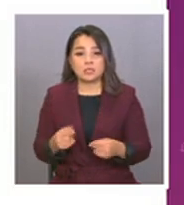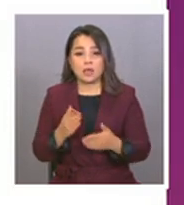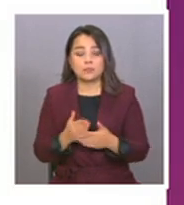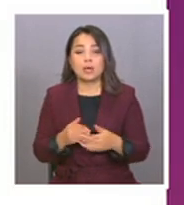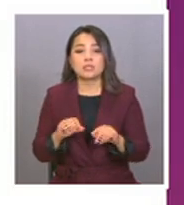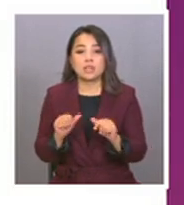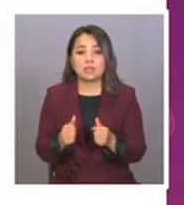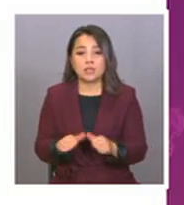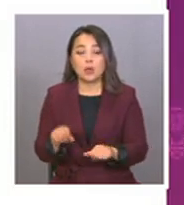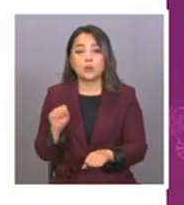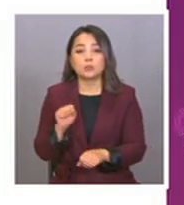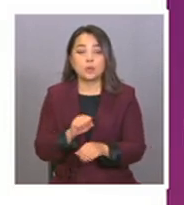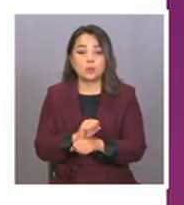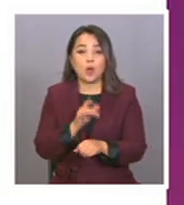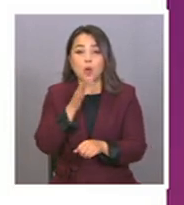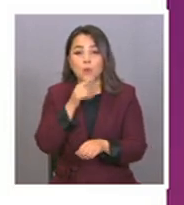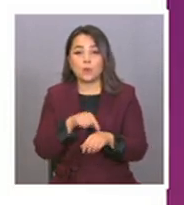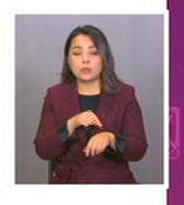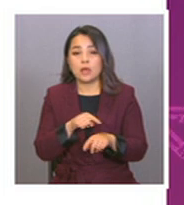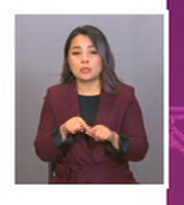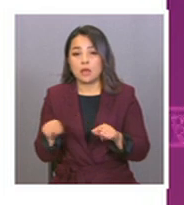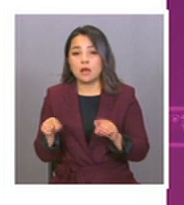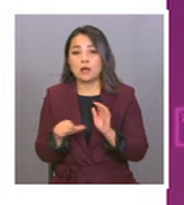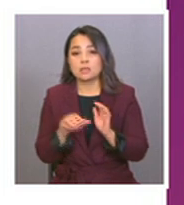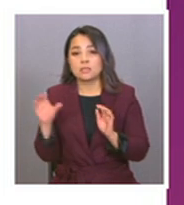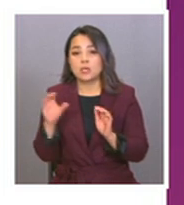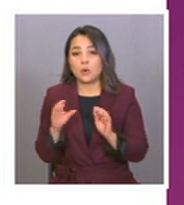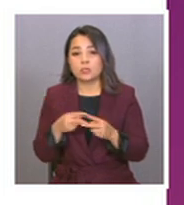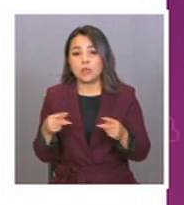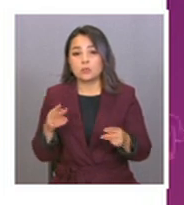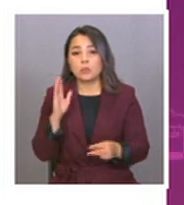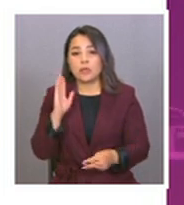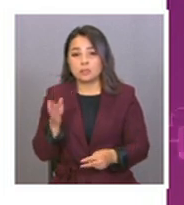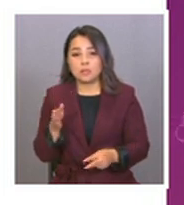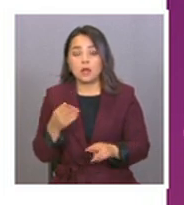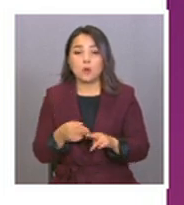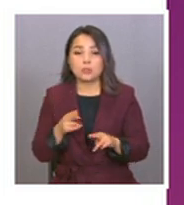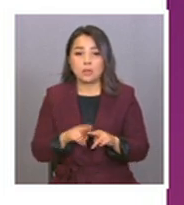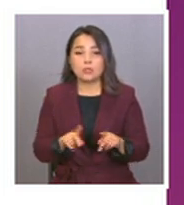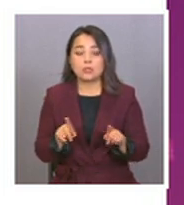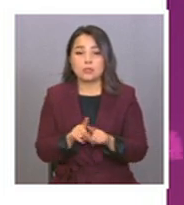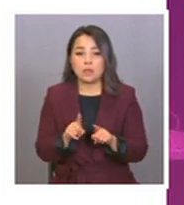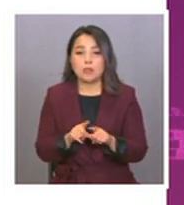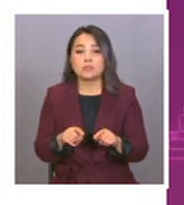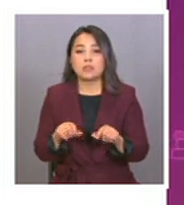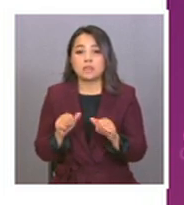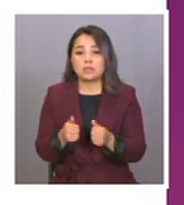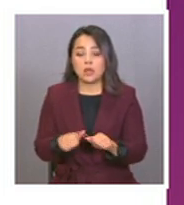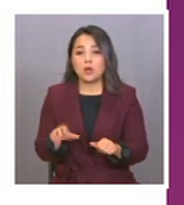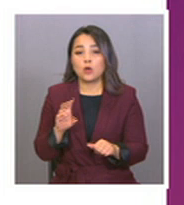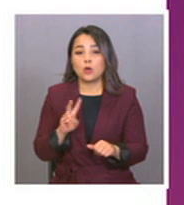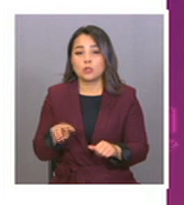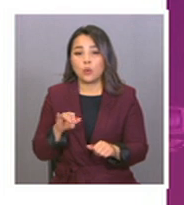дененің тоқтау уақыты 6 секундқа тең болады. Ал енді бізде дененің үдеуін